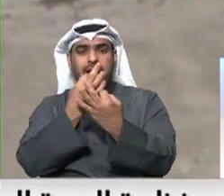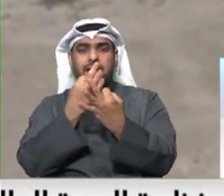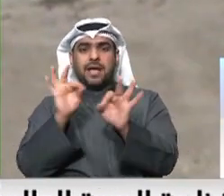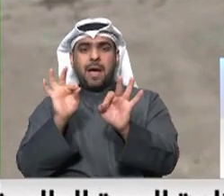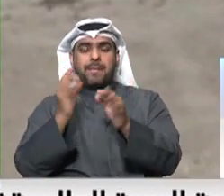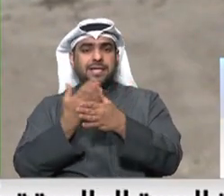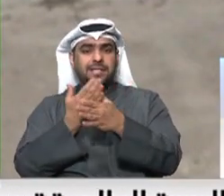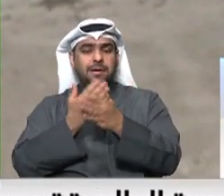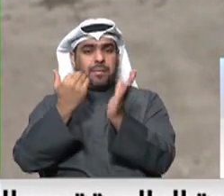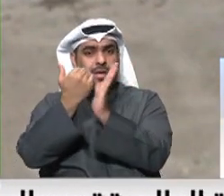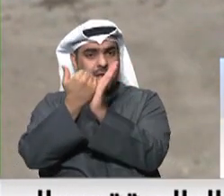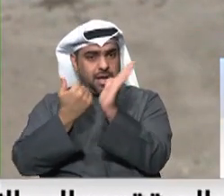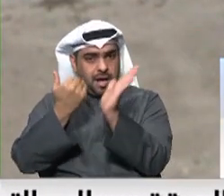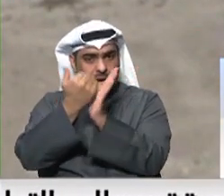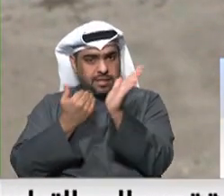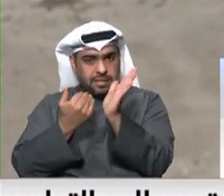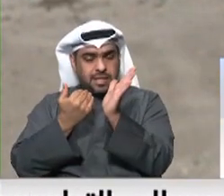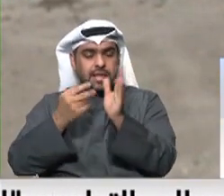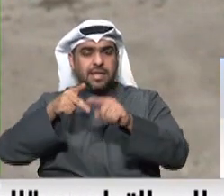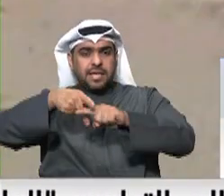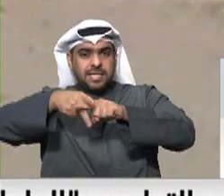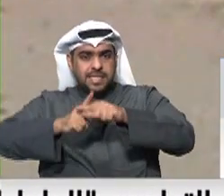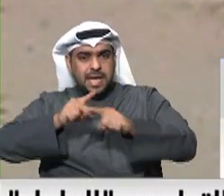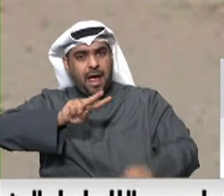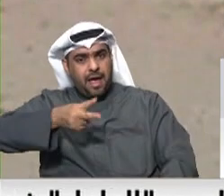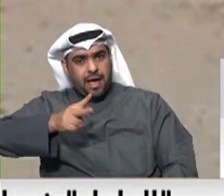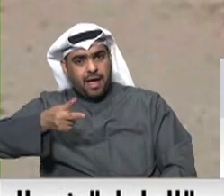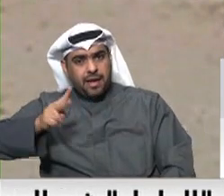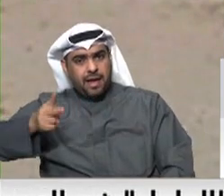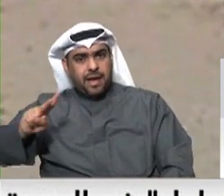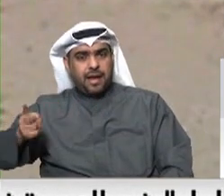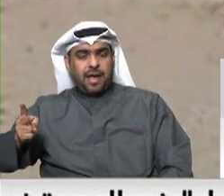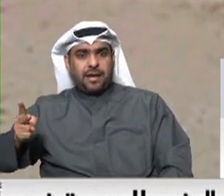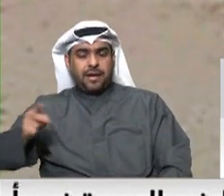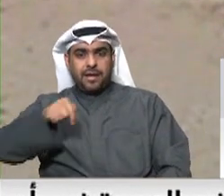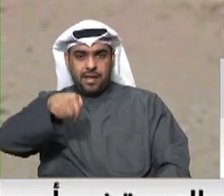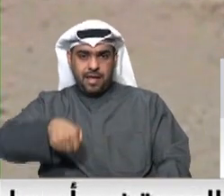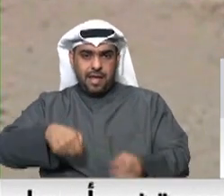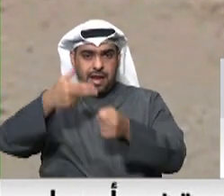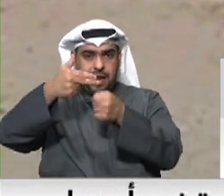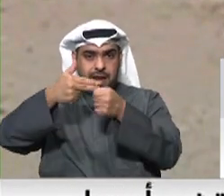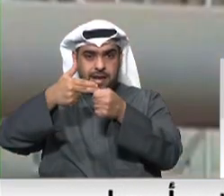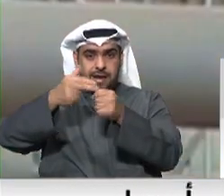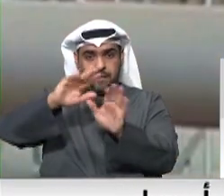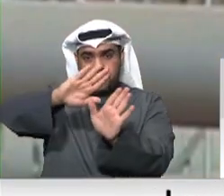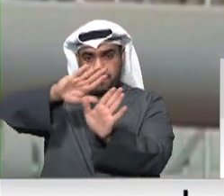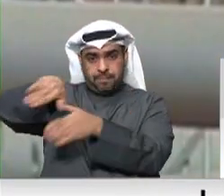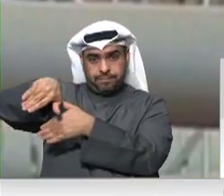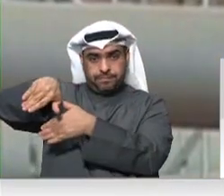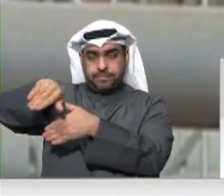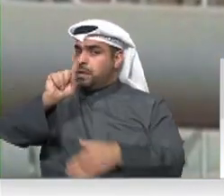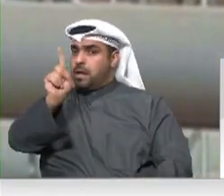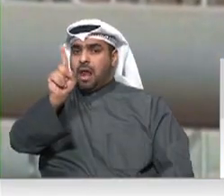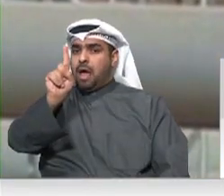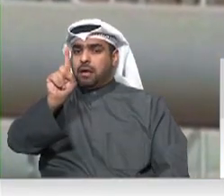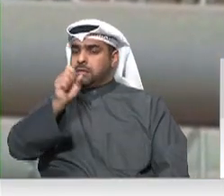النمو يستمر في دعم الصناعات المختلفه من غير منطقي ان يتم التخلي عن النفط بهذه